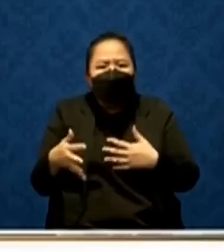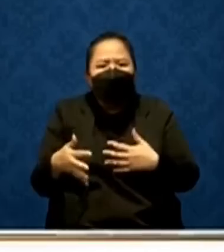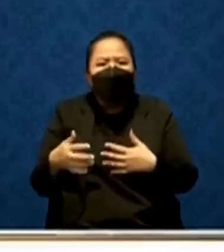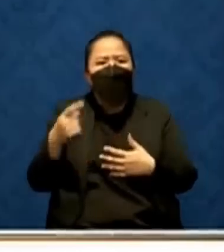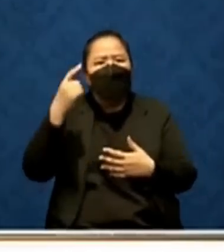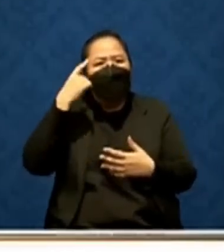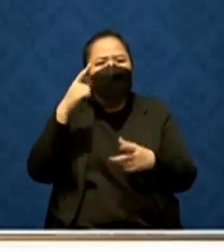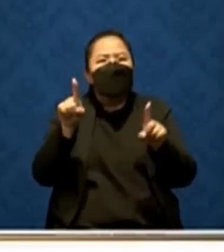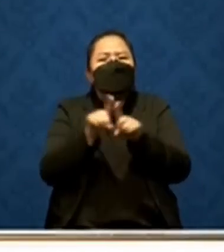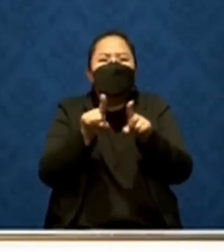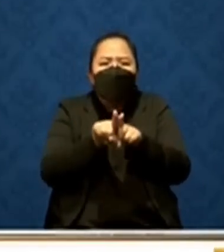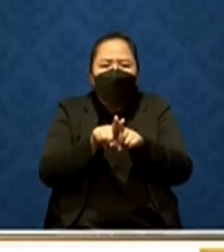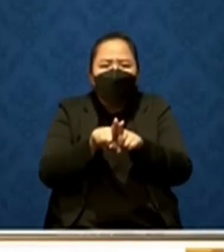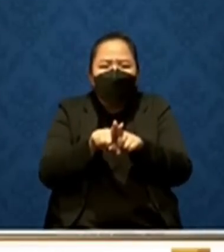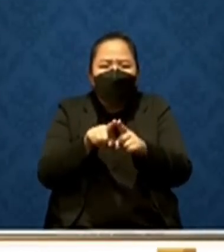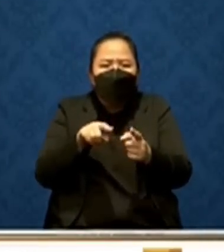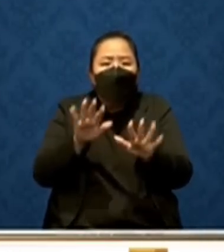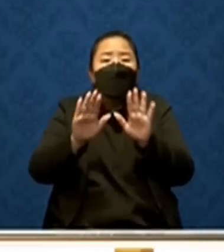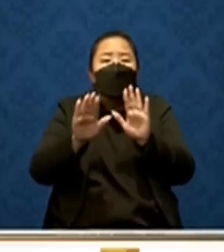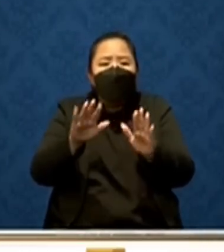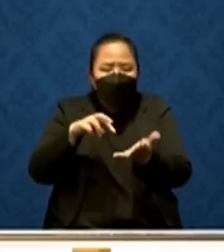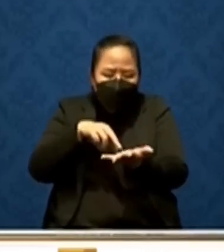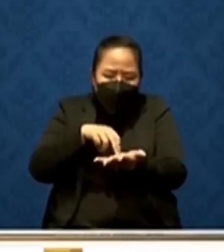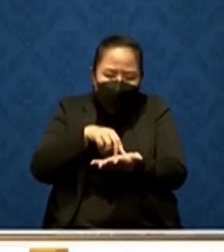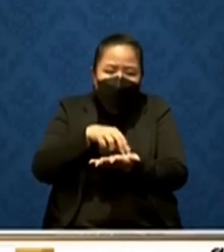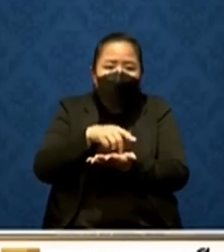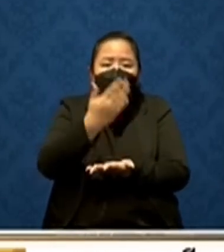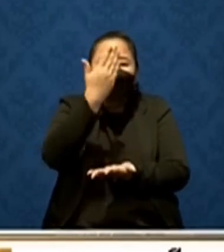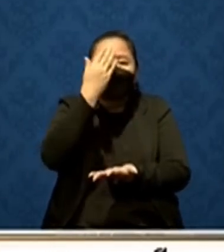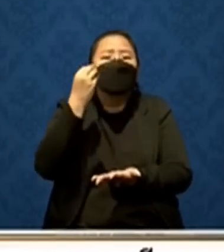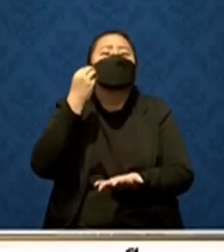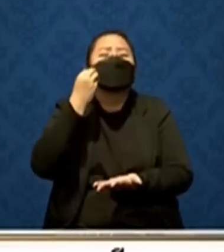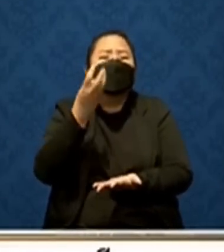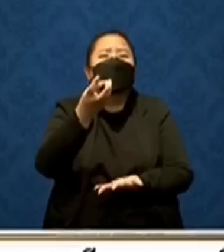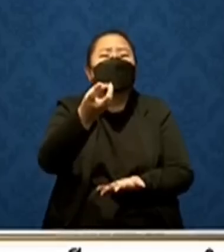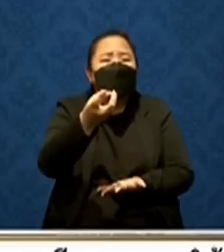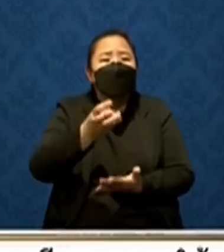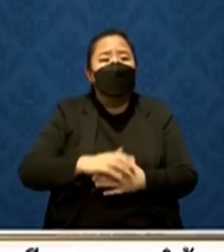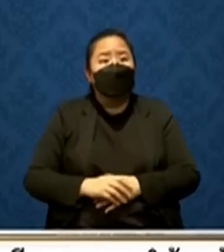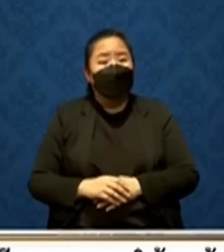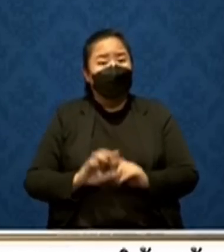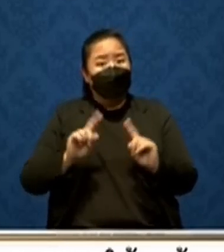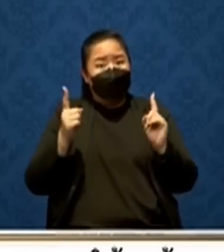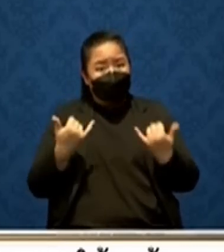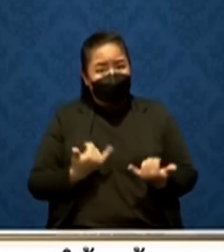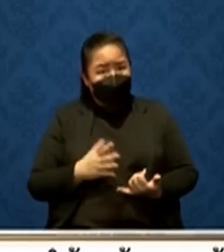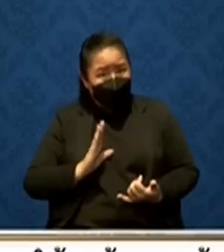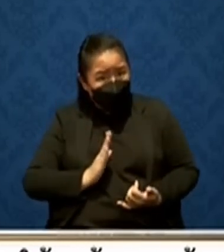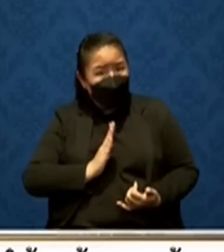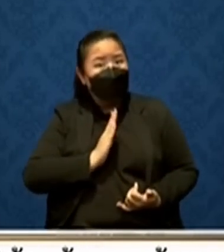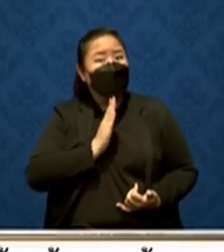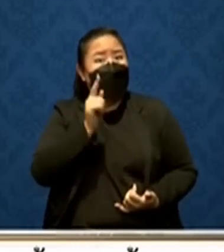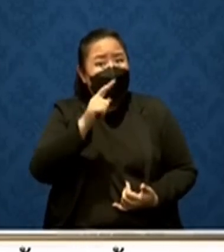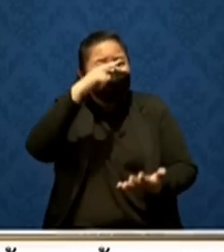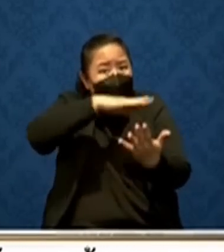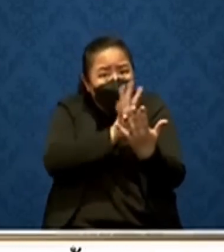ผ่านสนามหน้าบ้านจะเอาเป็นเอาตายกันหรือทำรังครับนี่คือเกียรติภูมิได้คืออธิปไตยของ